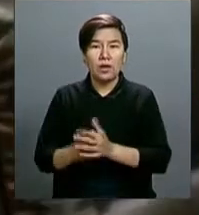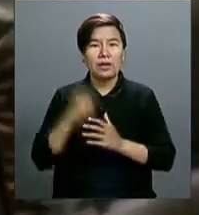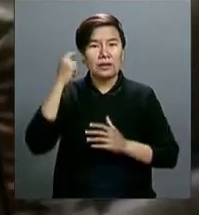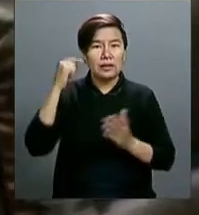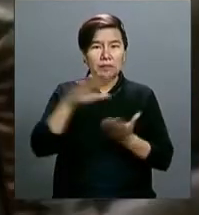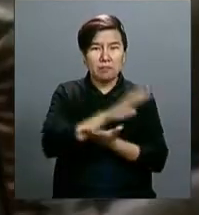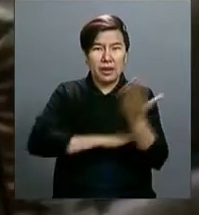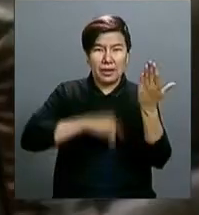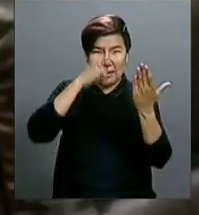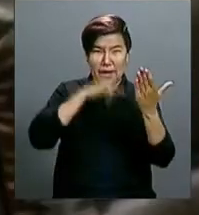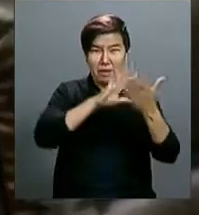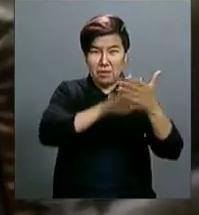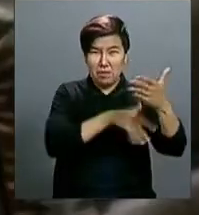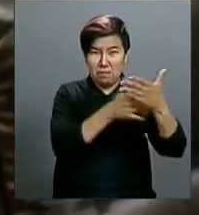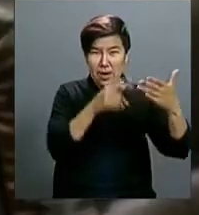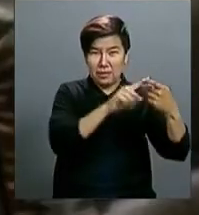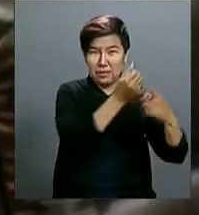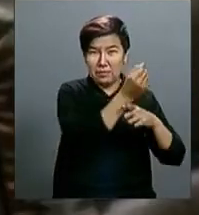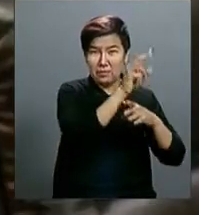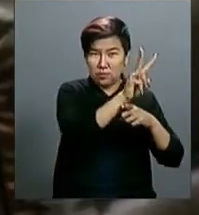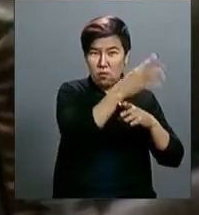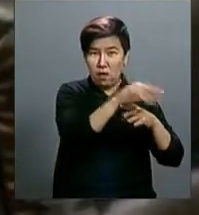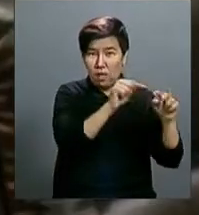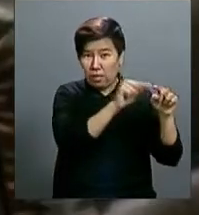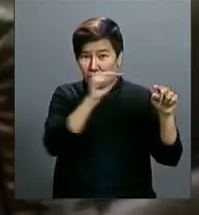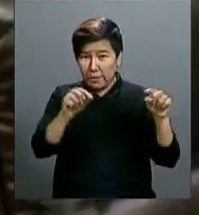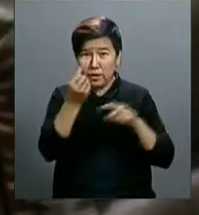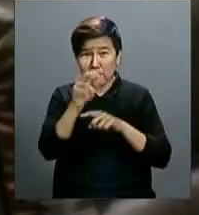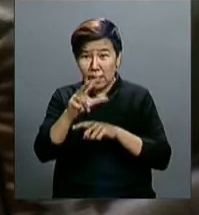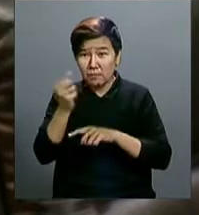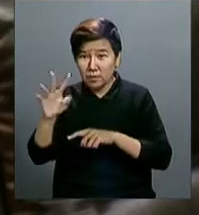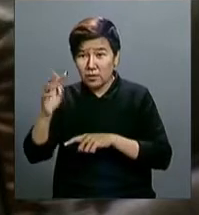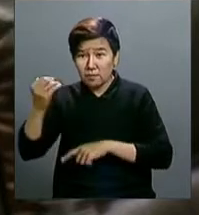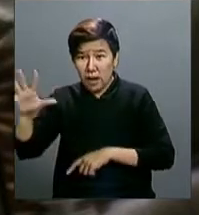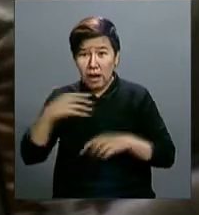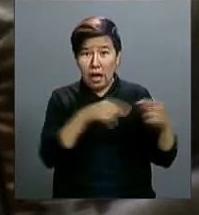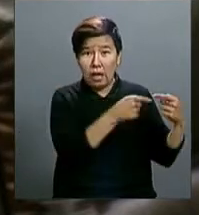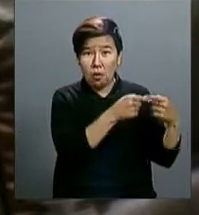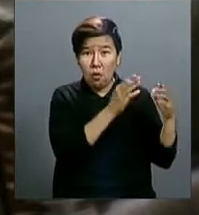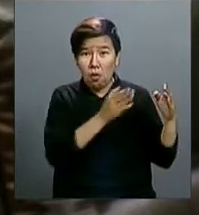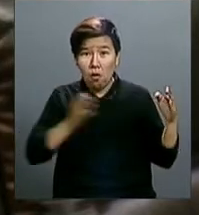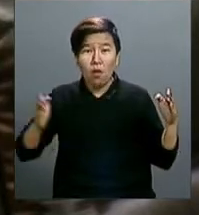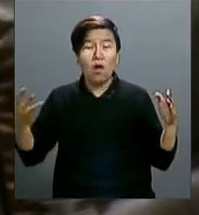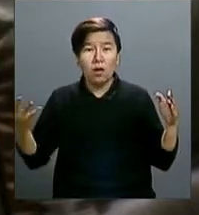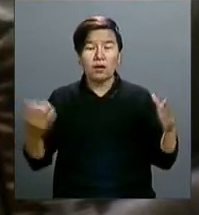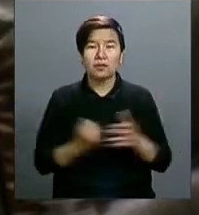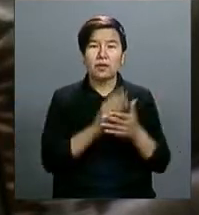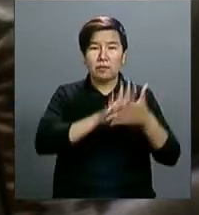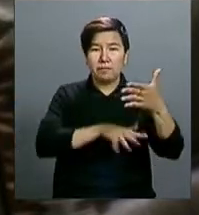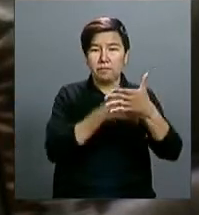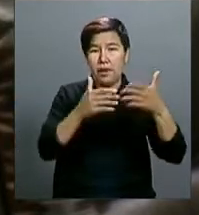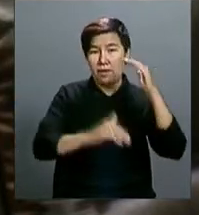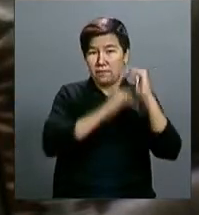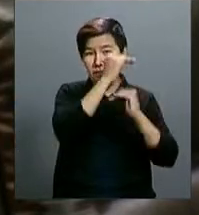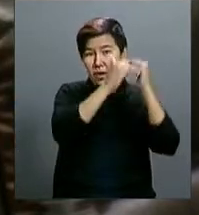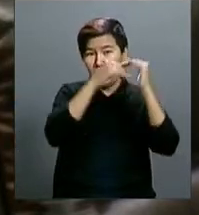มีแผนปัจจุบันฉบับที่12ก็ยังจะมีแผนฉบับที่13 14 15ต่อไปแต่การจัดทำแผนพัฒนาเ